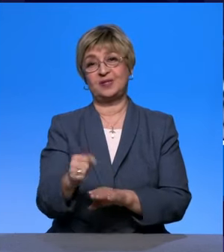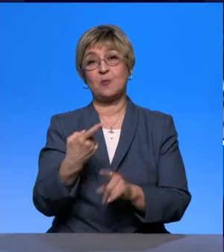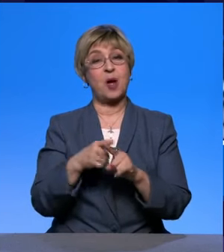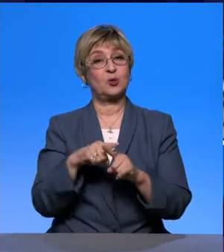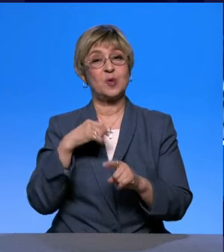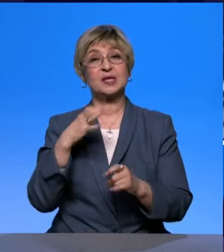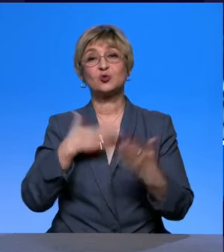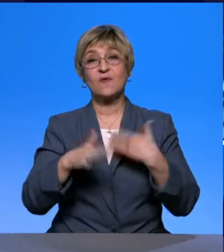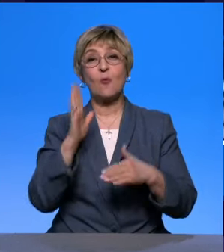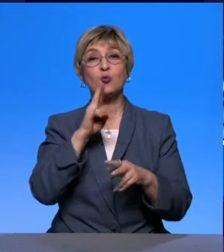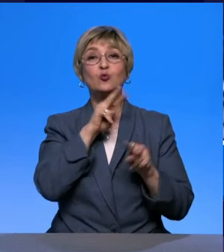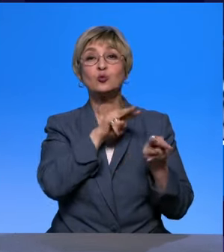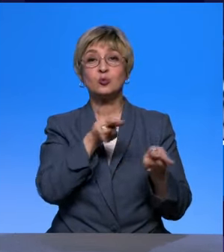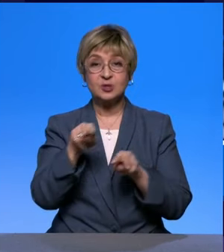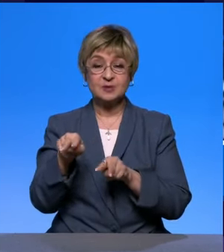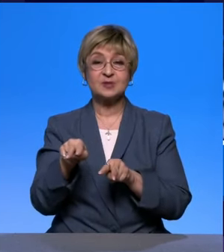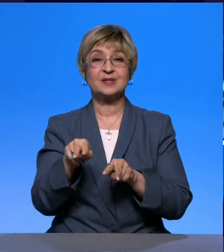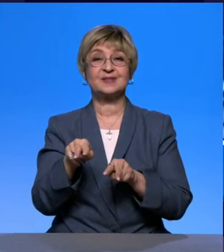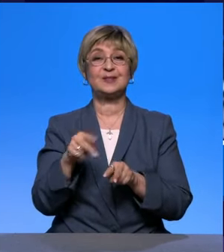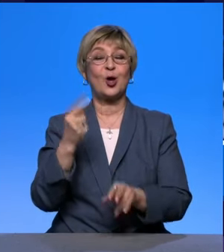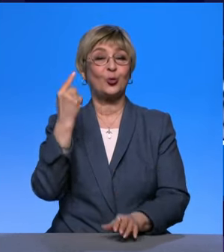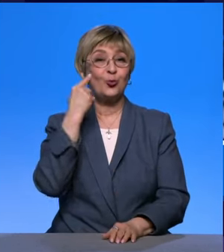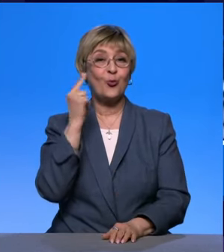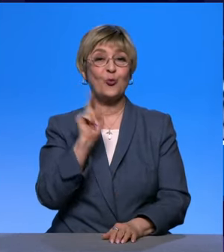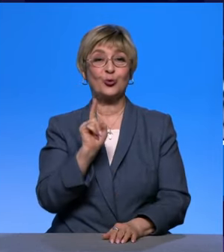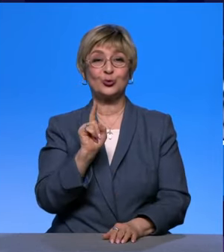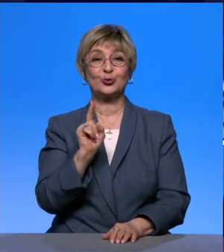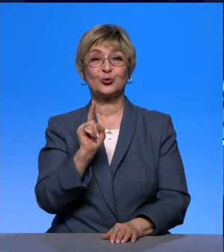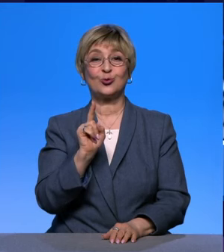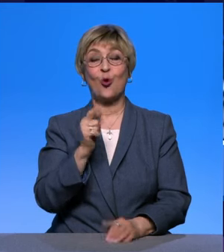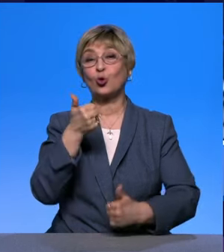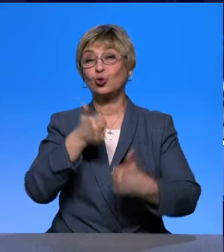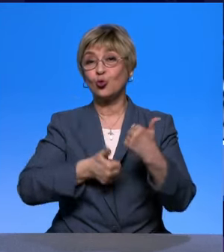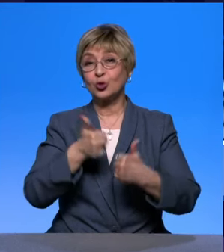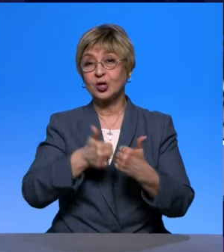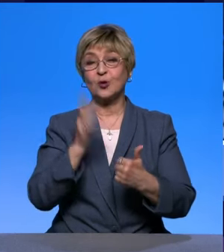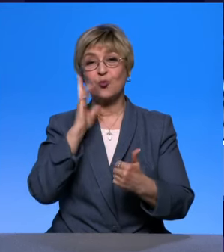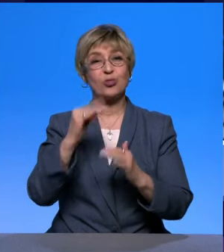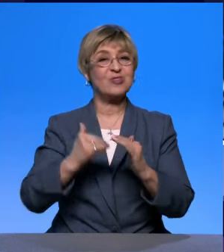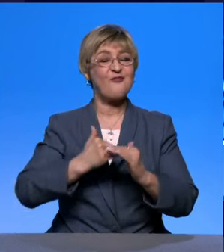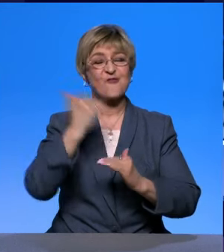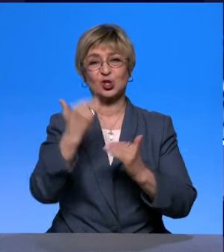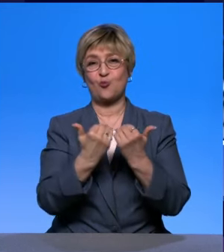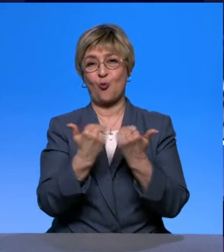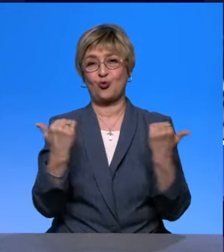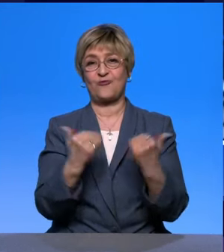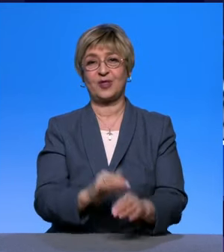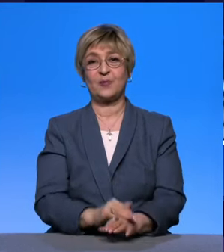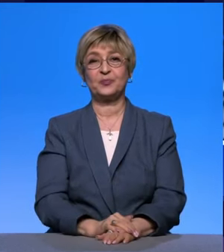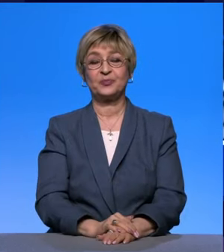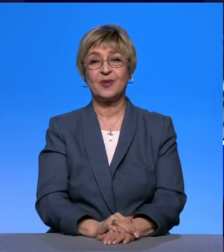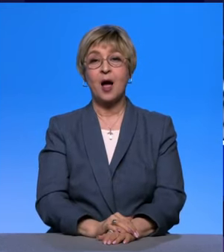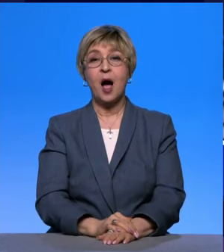буду следить, смотреть. Думаю, что турнир пройдет на высшем уровне. А там еще нет вот в